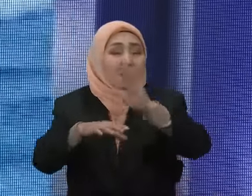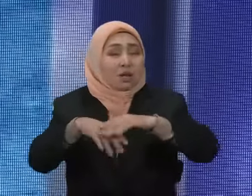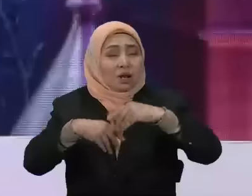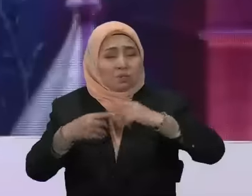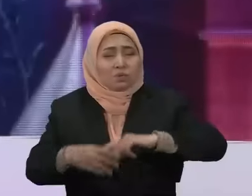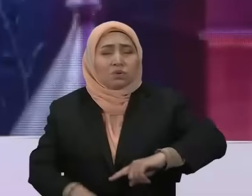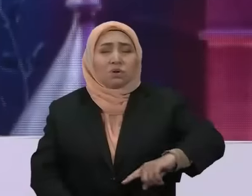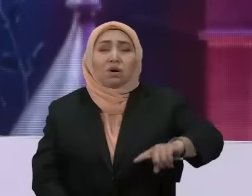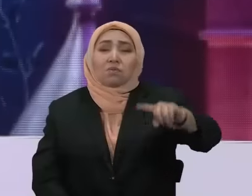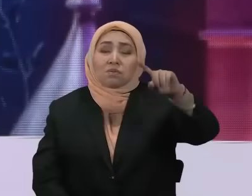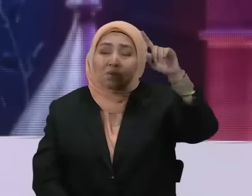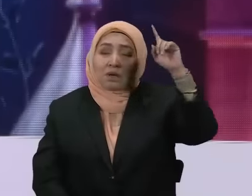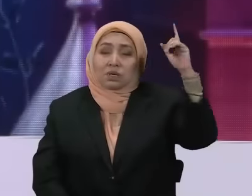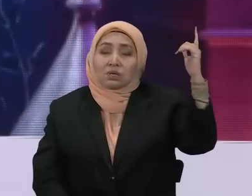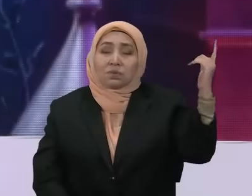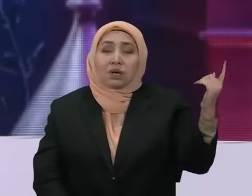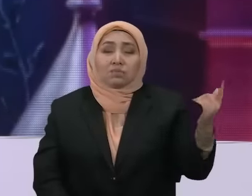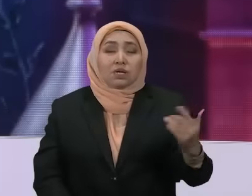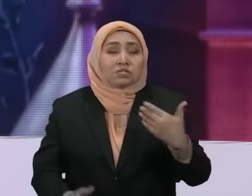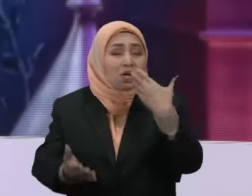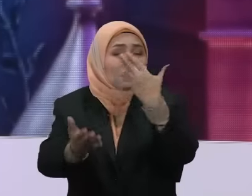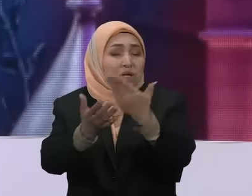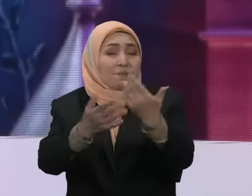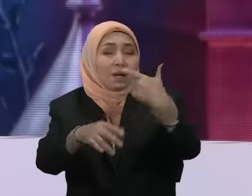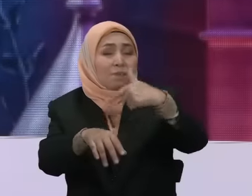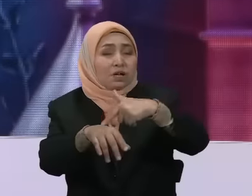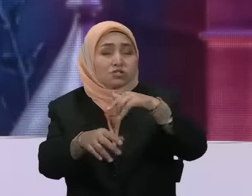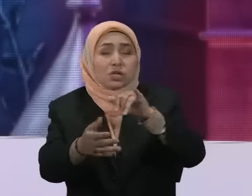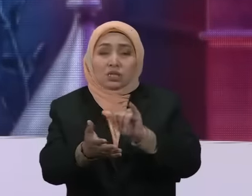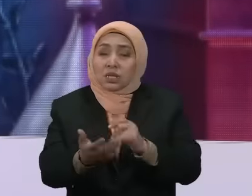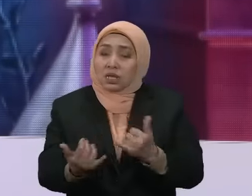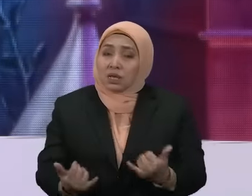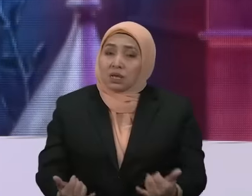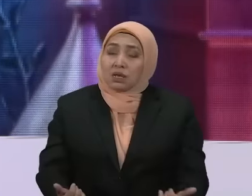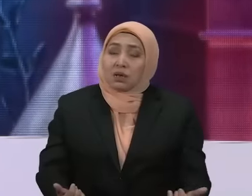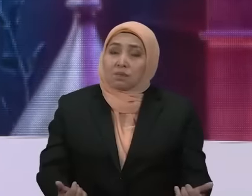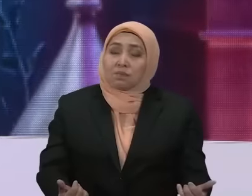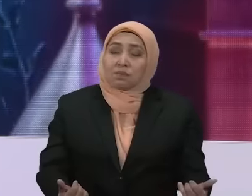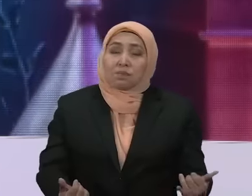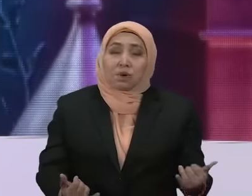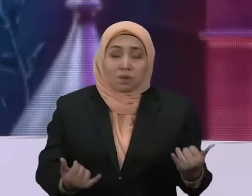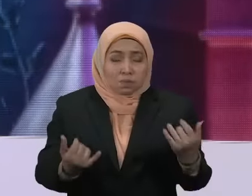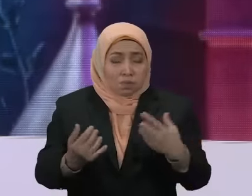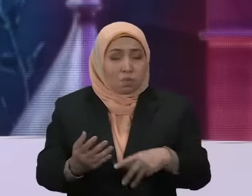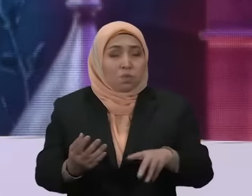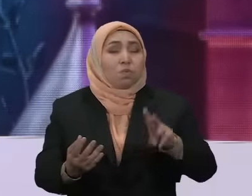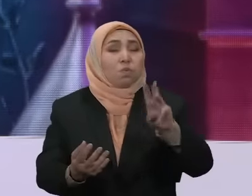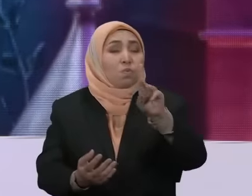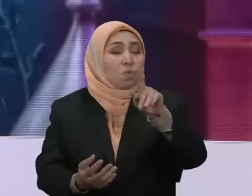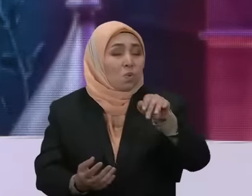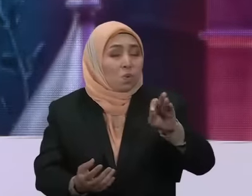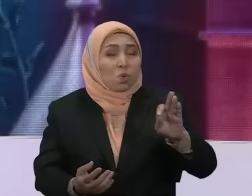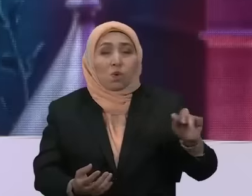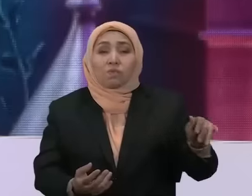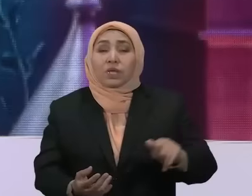labbaik. Tiba masanya kini, wukuflah di